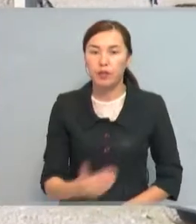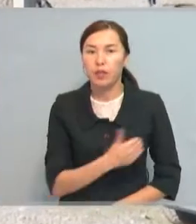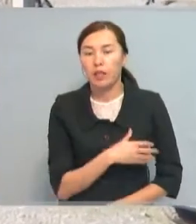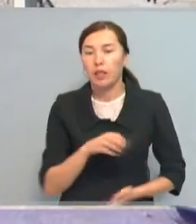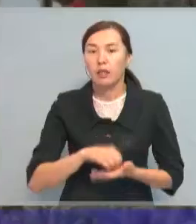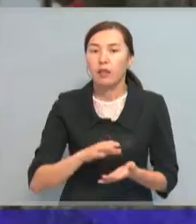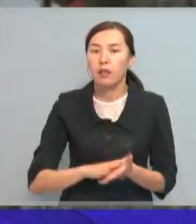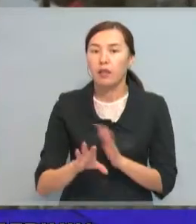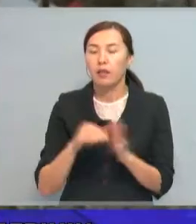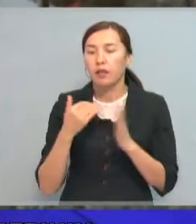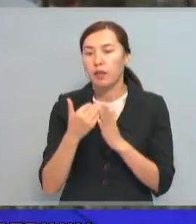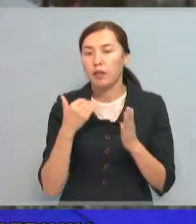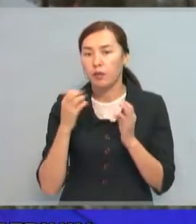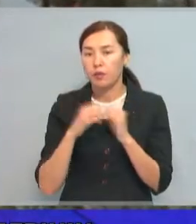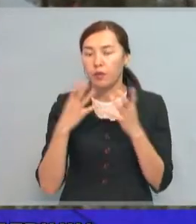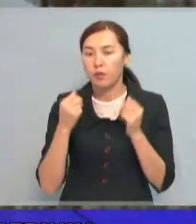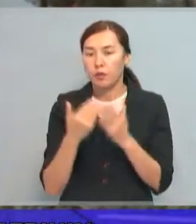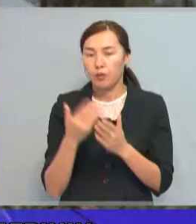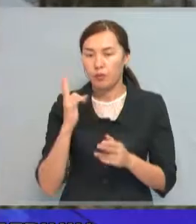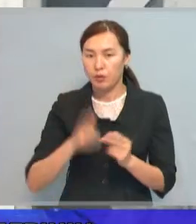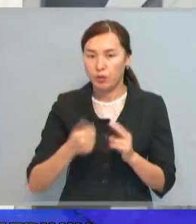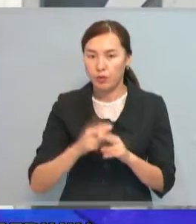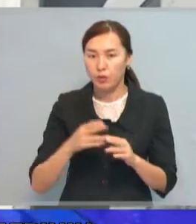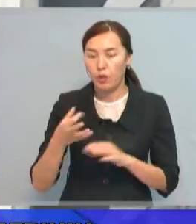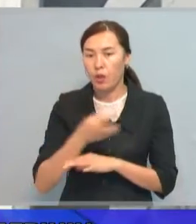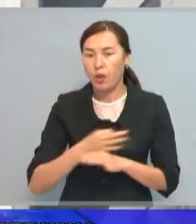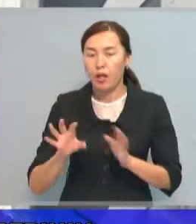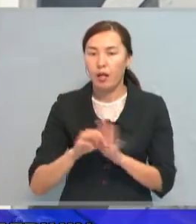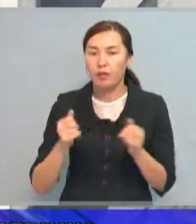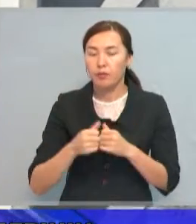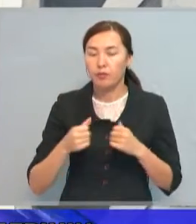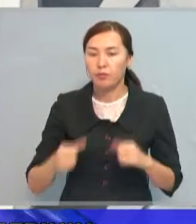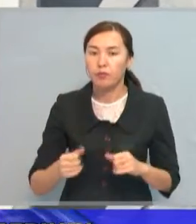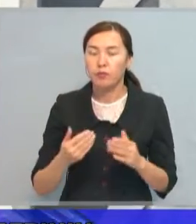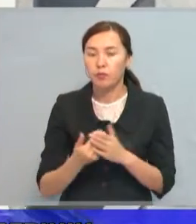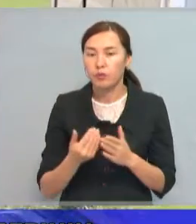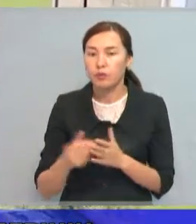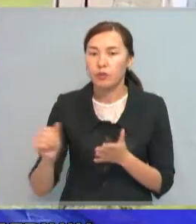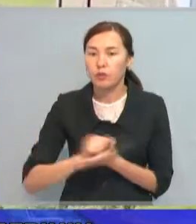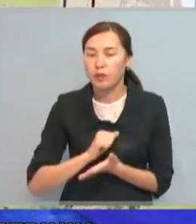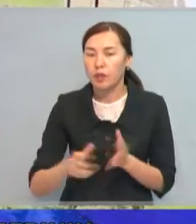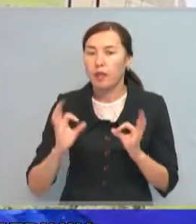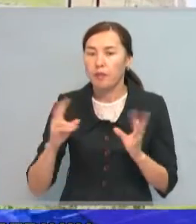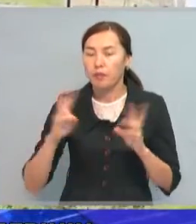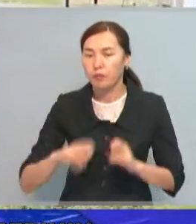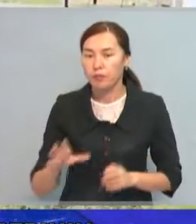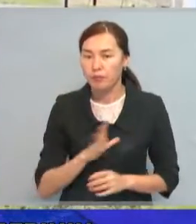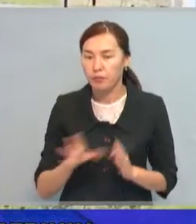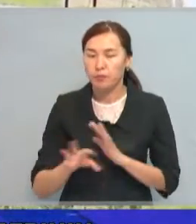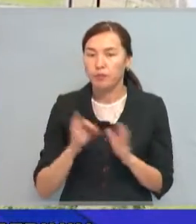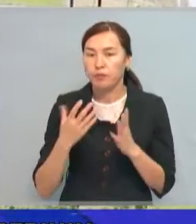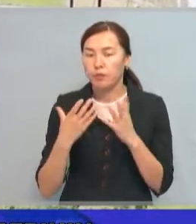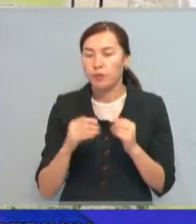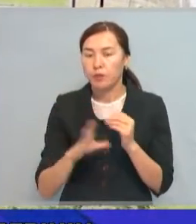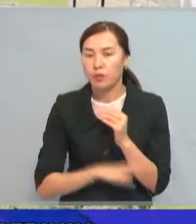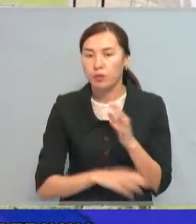Кандидаттарды тіркеу сайлау күнінен 10 күн бұрын аяқталады. Осы кезеңде аймақтық сайлау комиссиясы ұсынылған құжаттардың дұрыстығын тексереді. Сайлау